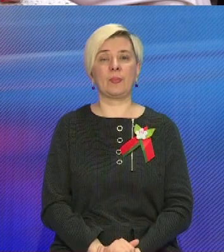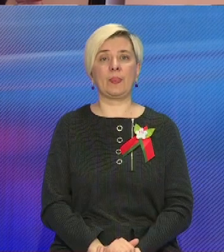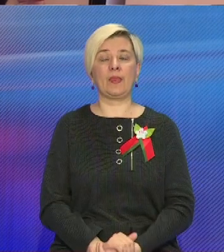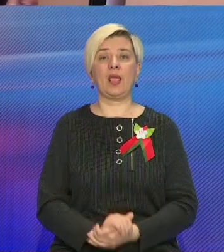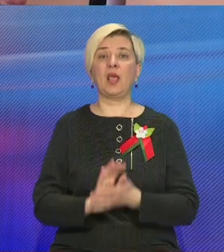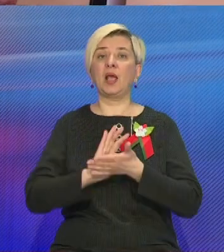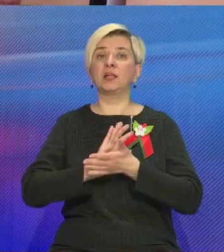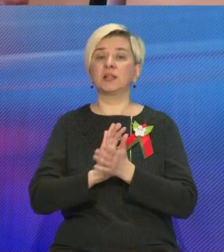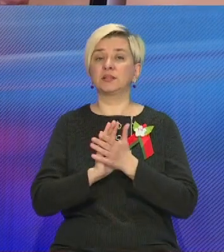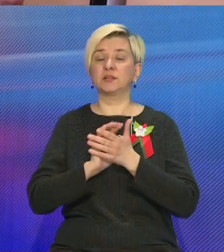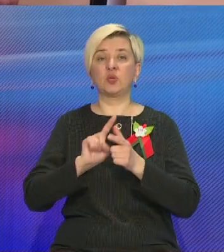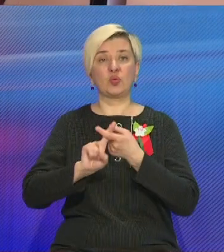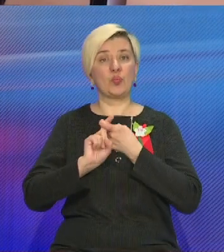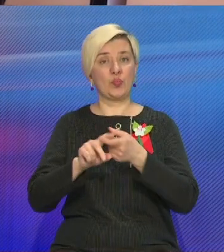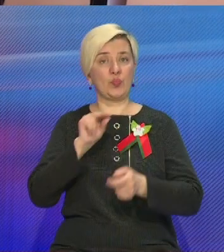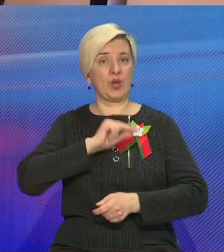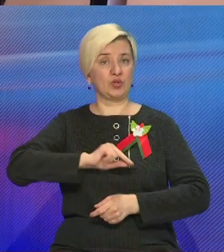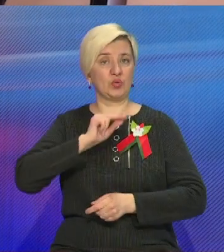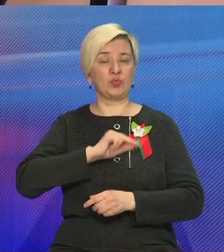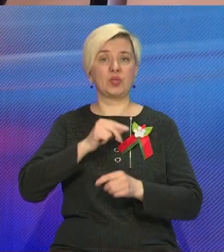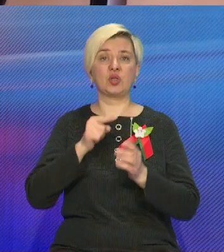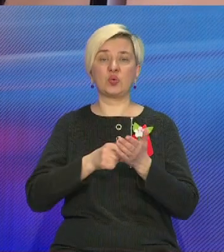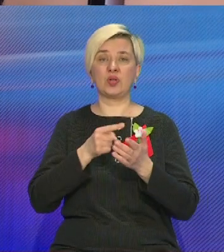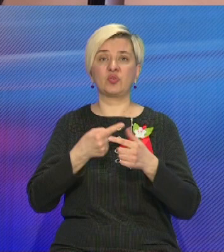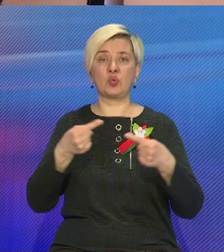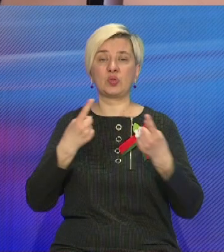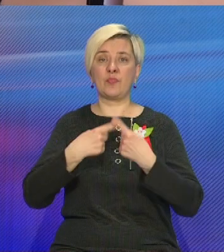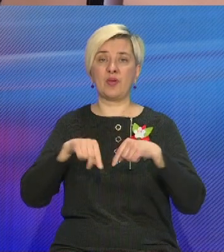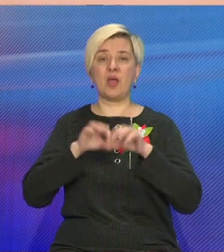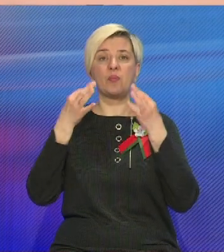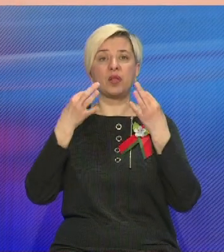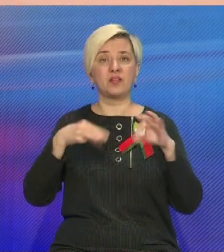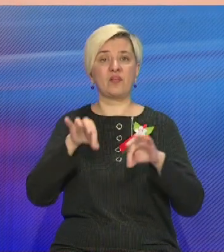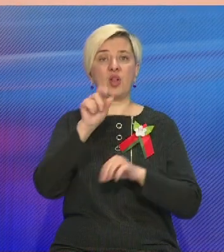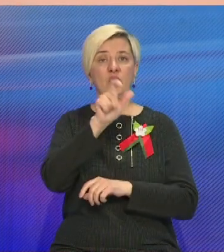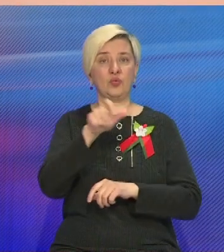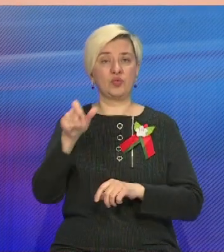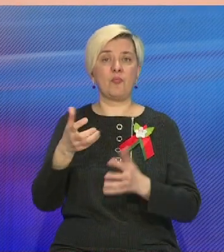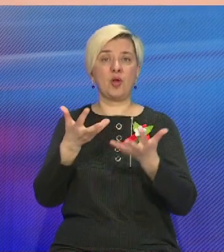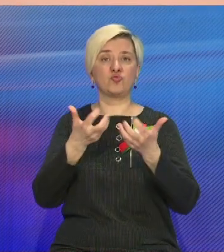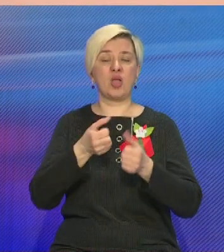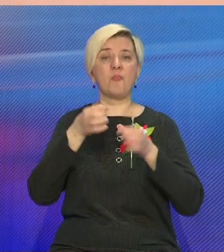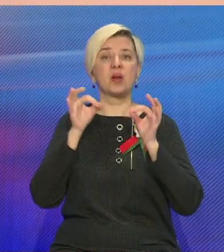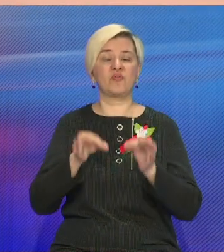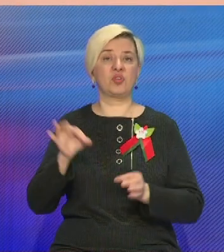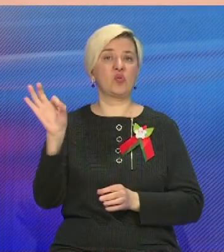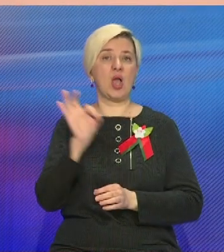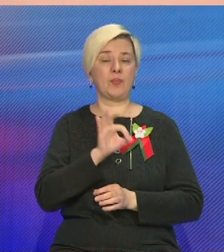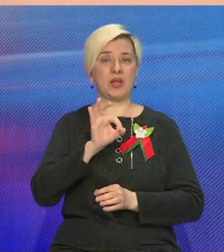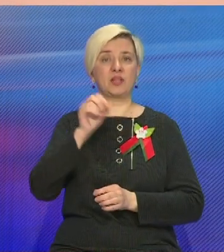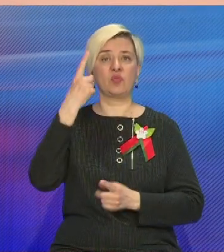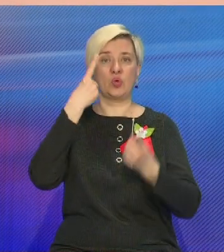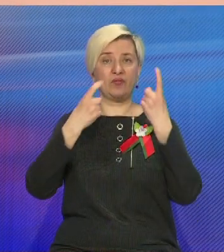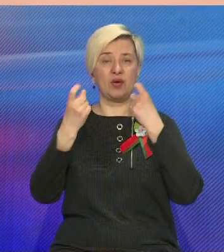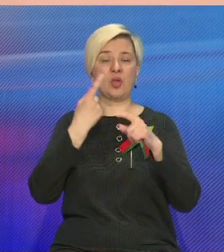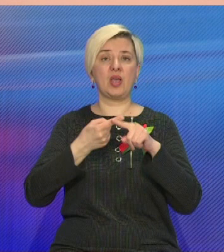Цеснае супрацоўніцтва журналістаў з рознымі ведамствамі дазваляе гледачам і слухачам атрымліваць праўдзівую і аператыўную інфармацыю. І